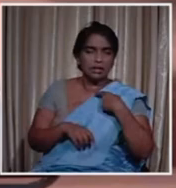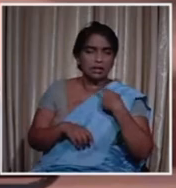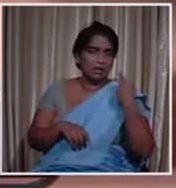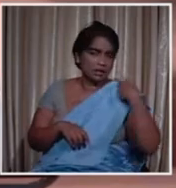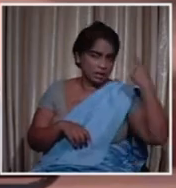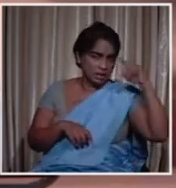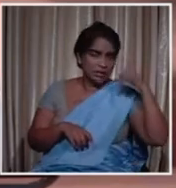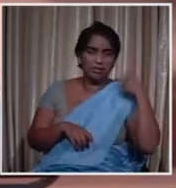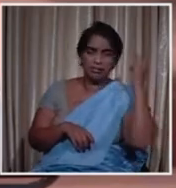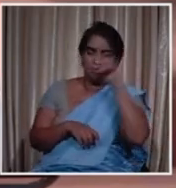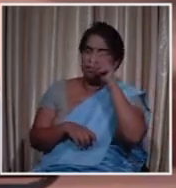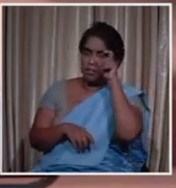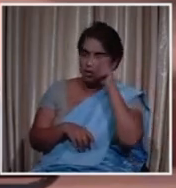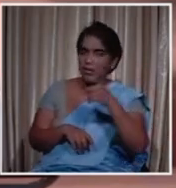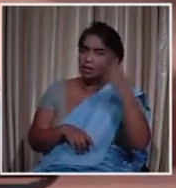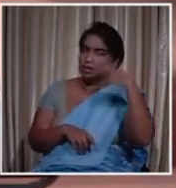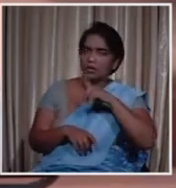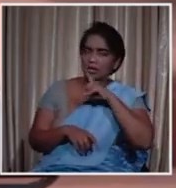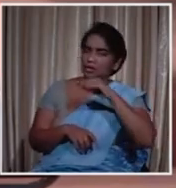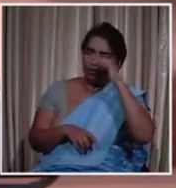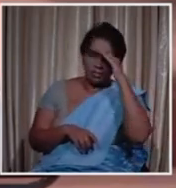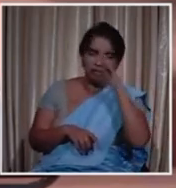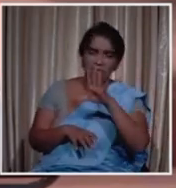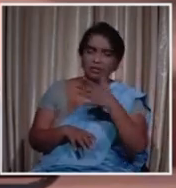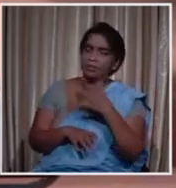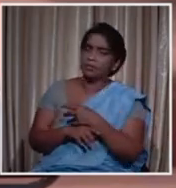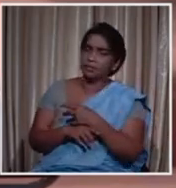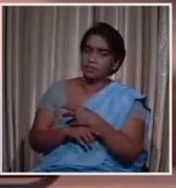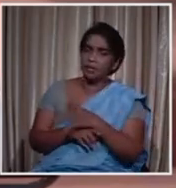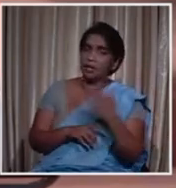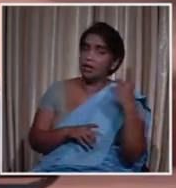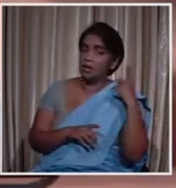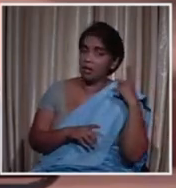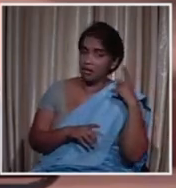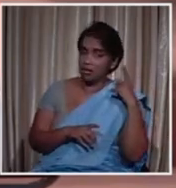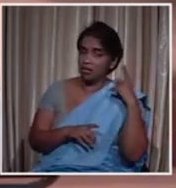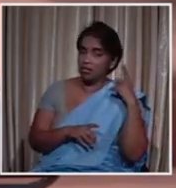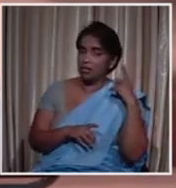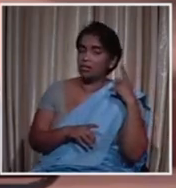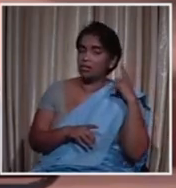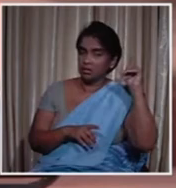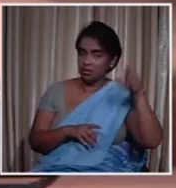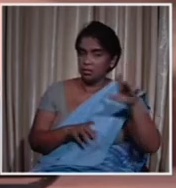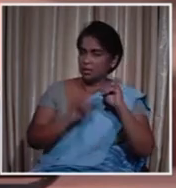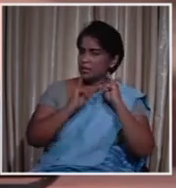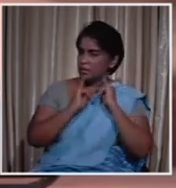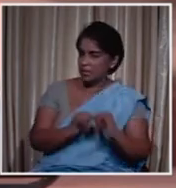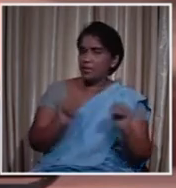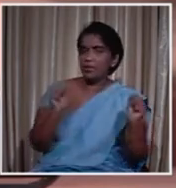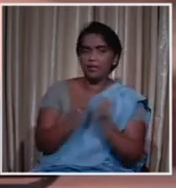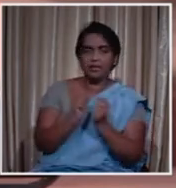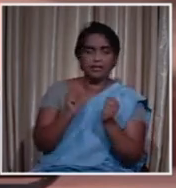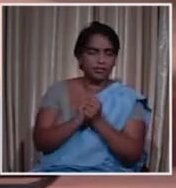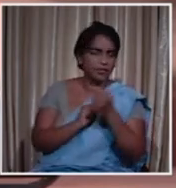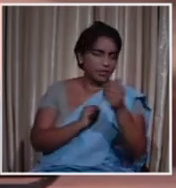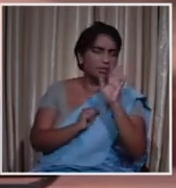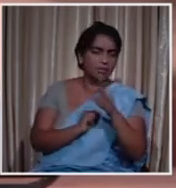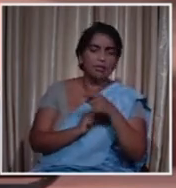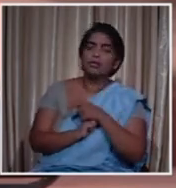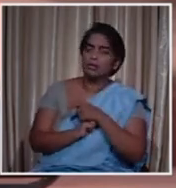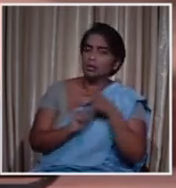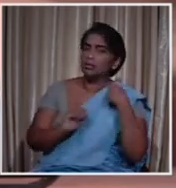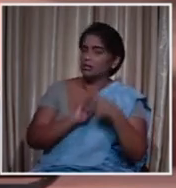பிரதி சபாநாயகர்களே, மிகப்பெரிய இராணுவ அராஜகம், ஒரு இராணுவத்தினுடைய கெடுபடி இந்த மண்ணிலே நடைபெறுகிறது. இந்த நாட்டை பற்றி